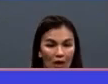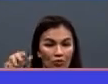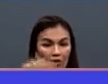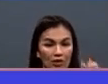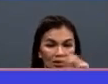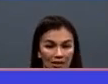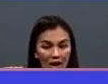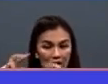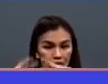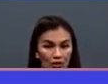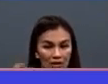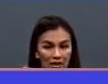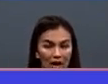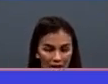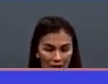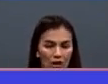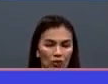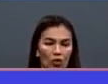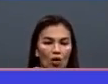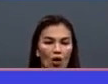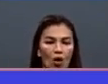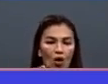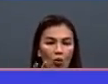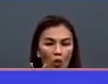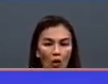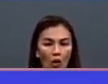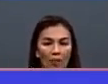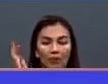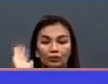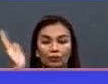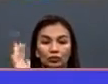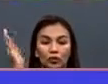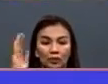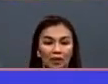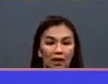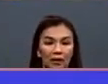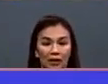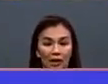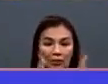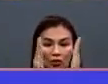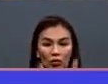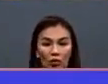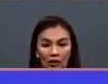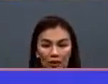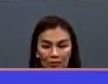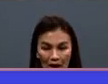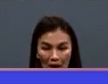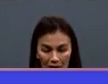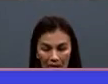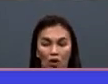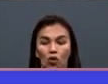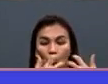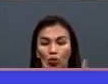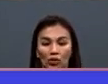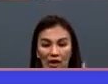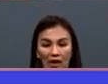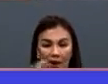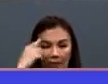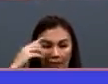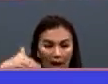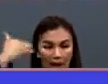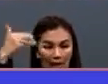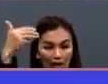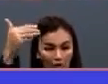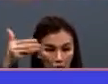วานนี้นะคะที่ตึกสันติไมตรีหลังนอกทำเนียบรัฐบาลน่ะนะคะคืออย่างงี้เมื่อวานน่ะพอคุณอุทินได้